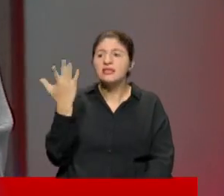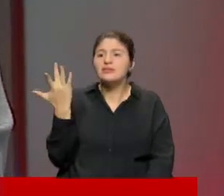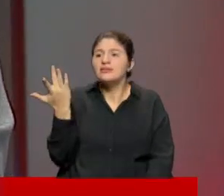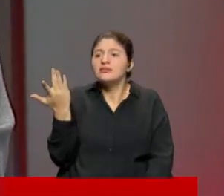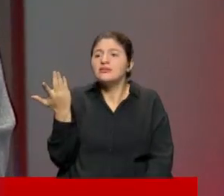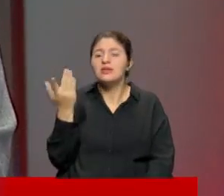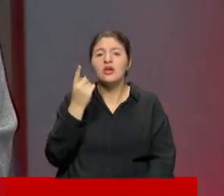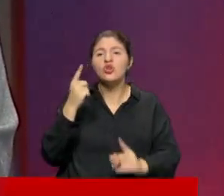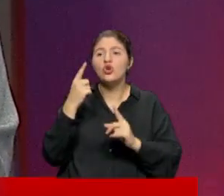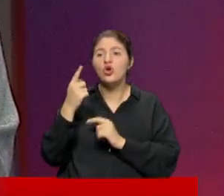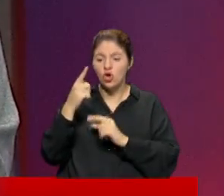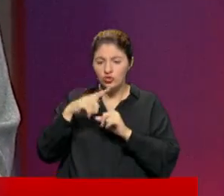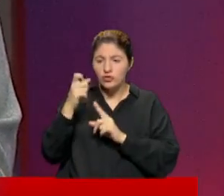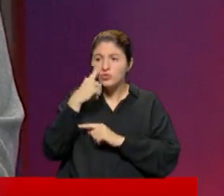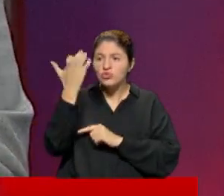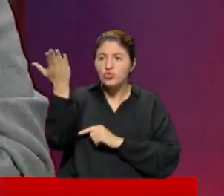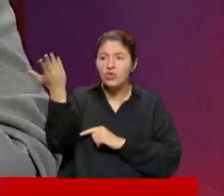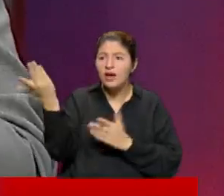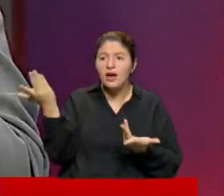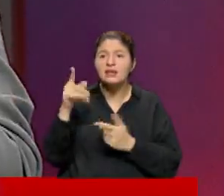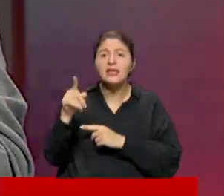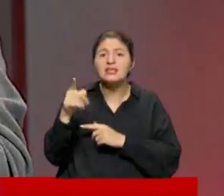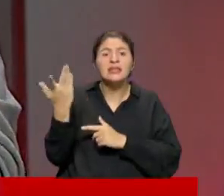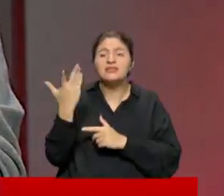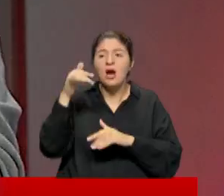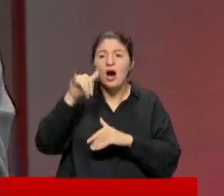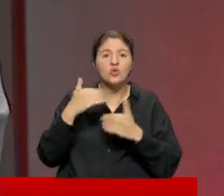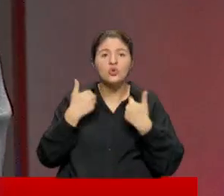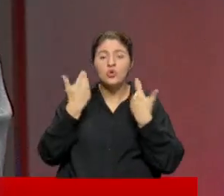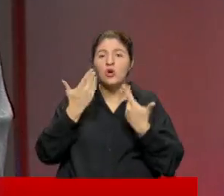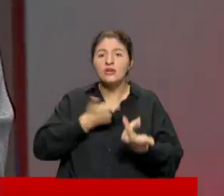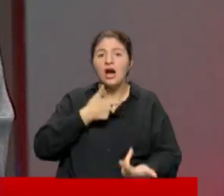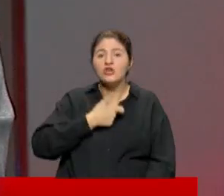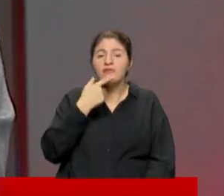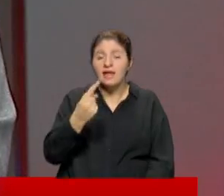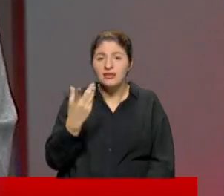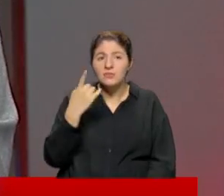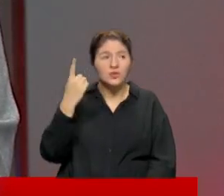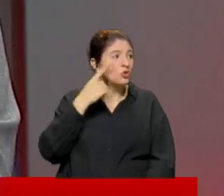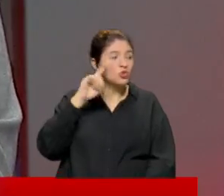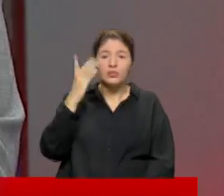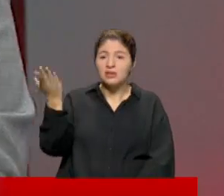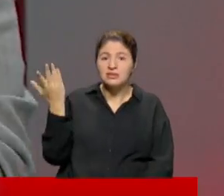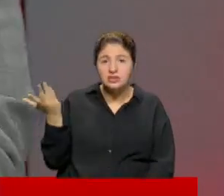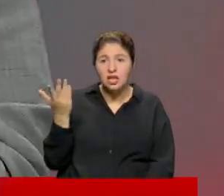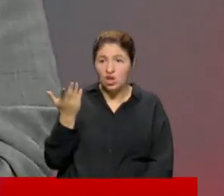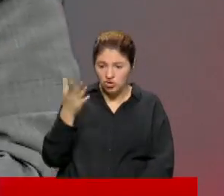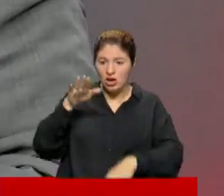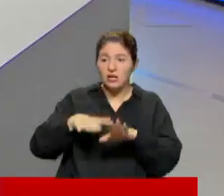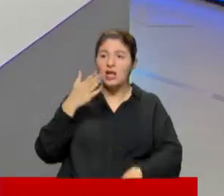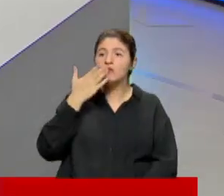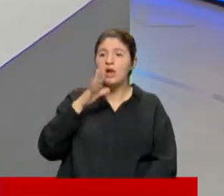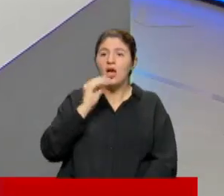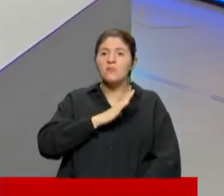bir nüfus müdürlüğü sün Sen nasıl bir Hak hukuk kanun diyen bir hükümetsiz işte Adalet